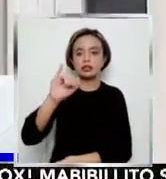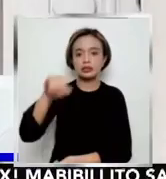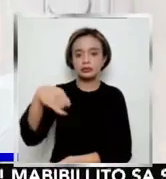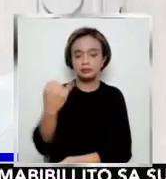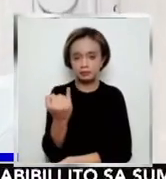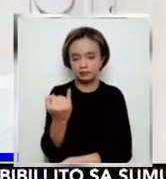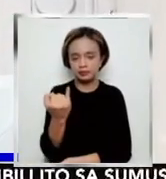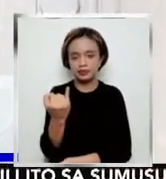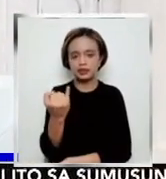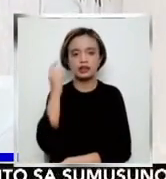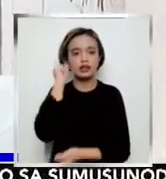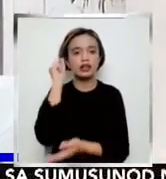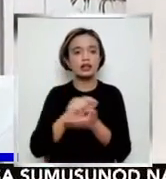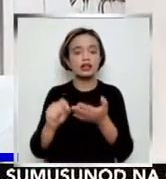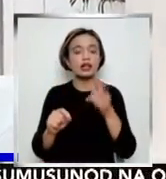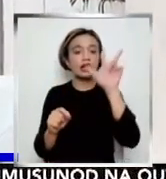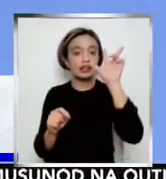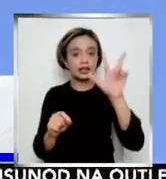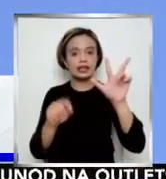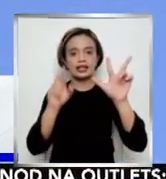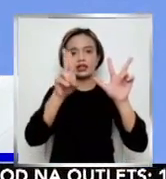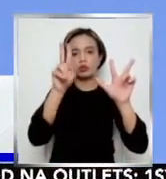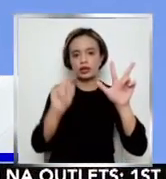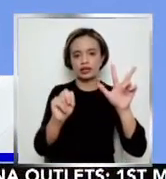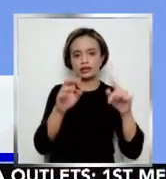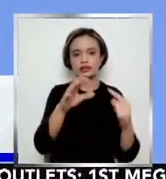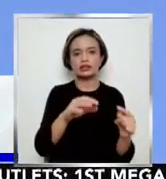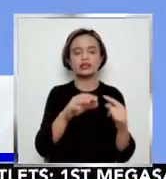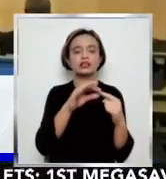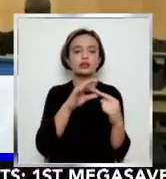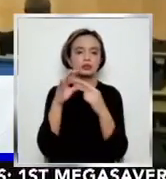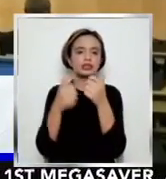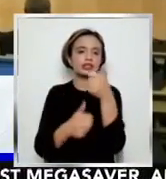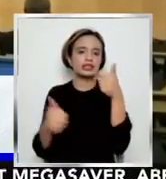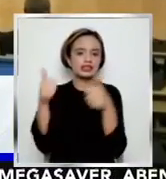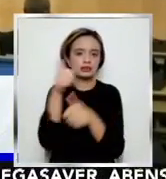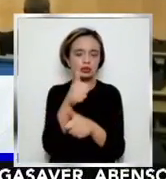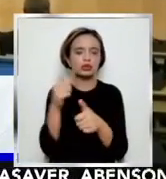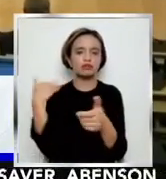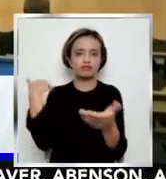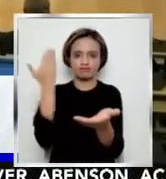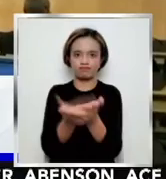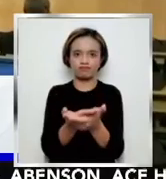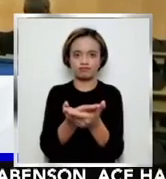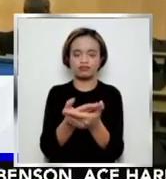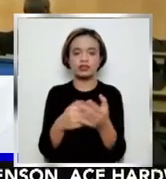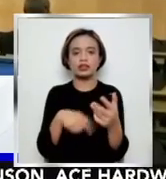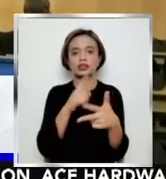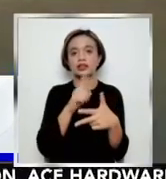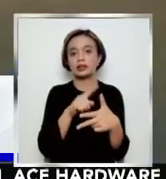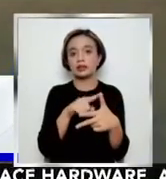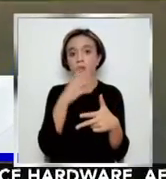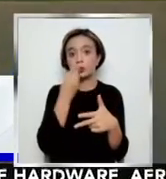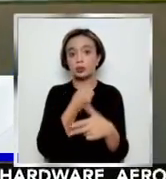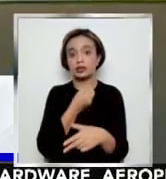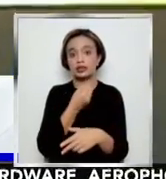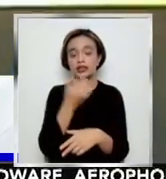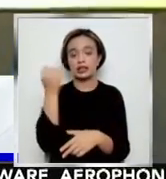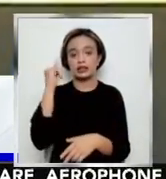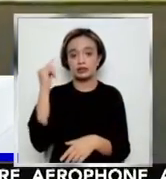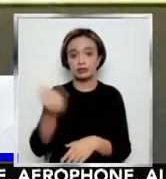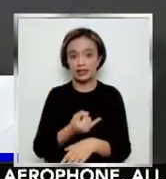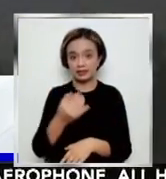na tatlong UN Special Rapporteur ang darating sa Pilipinas. Isa raw dyan ay inibitahan mismo ng DOJ